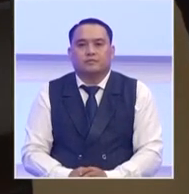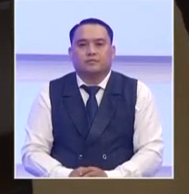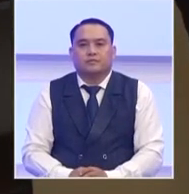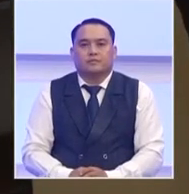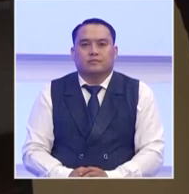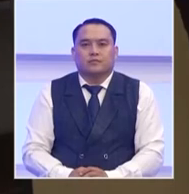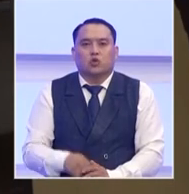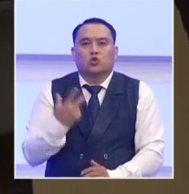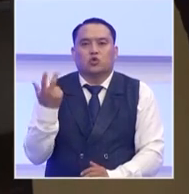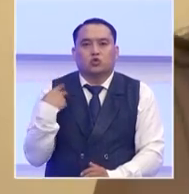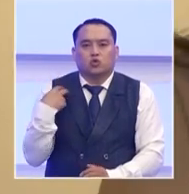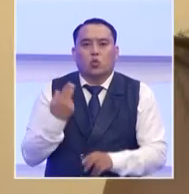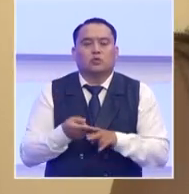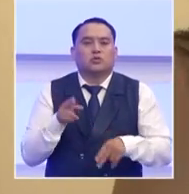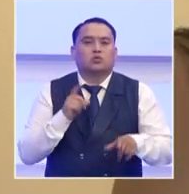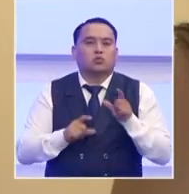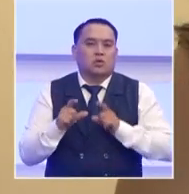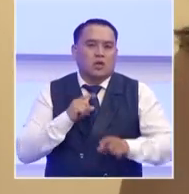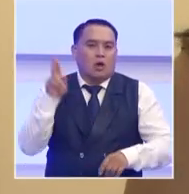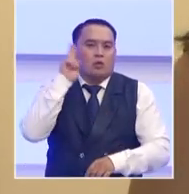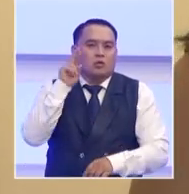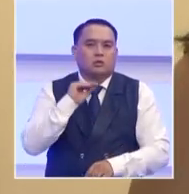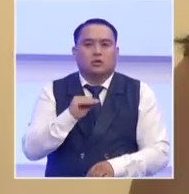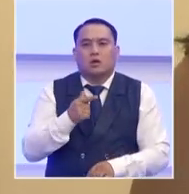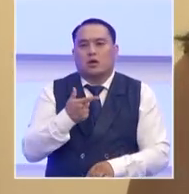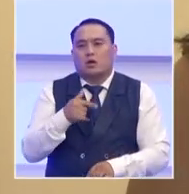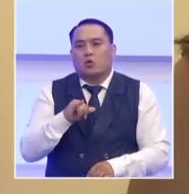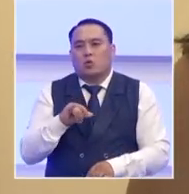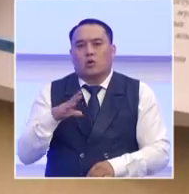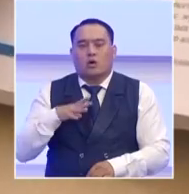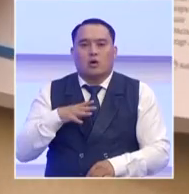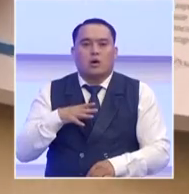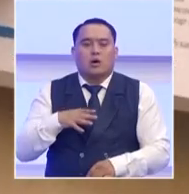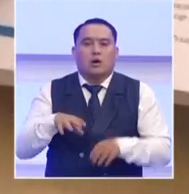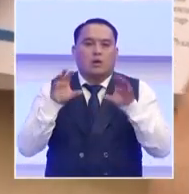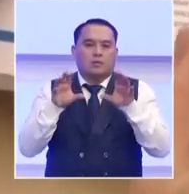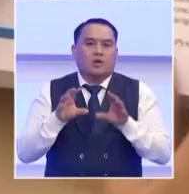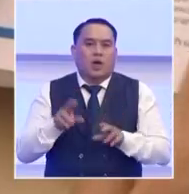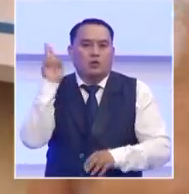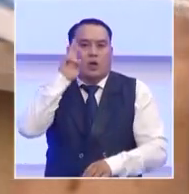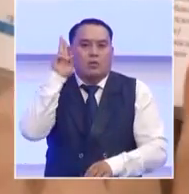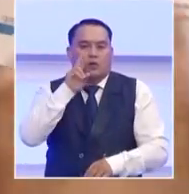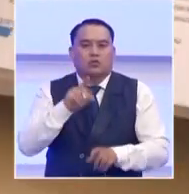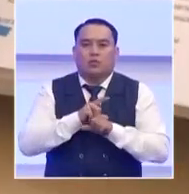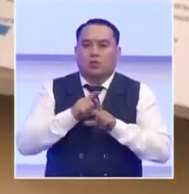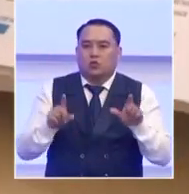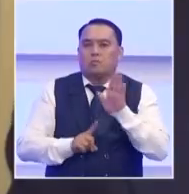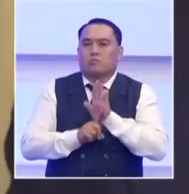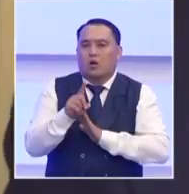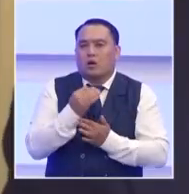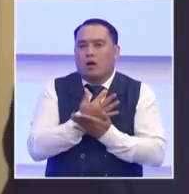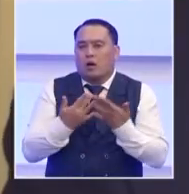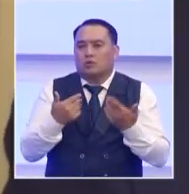үшінші курс студенті, Ильяс Жансүгіров атындағы Жетісу мемлекеттік университетінде құқықтану мамандығы бойынша білім алады. Мектеп қабырғасынан бастап